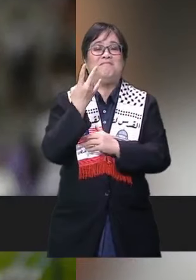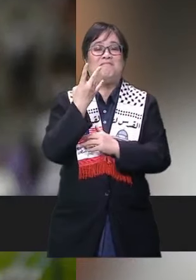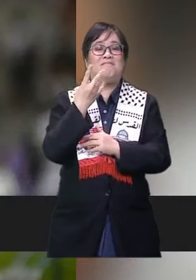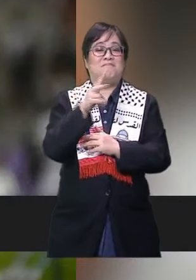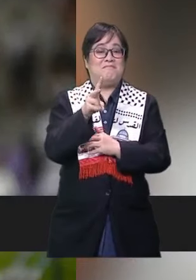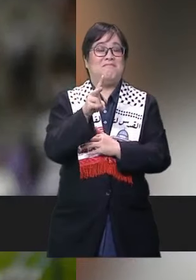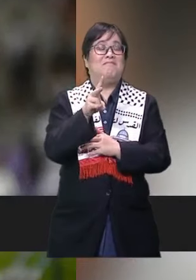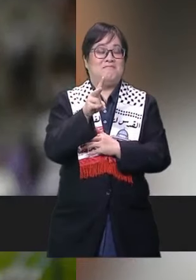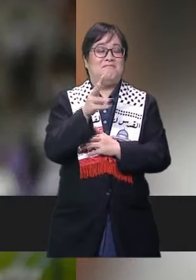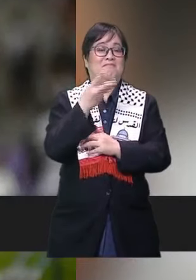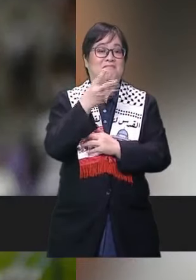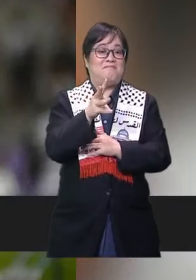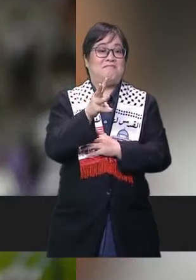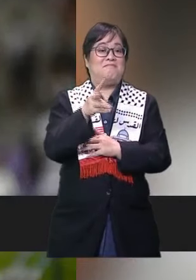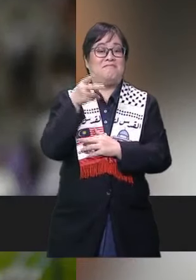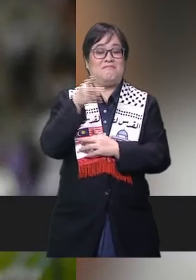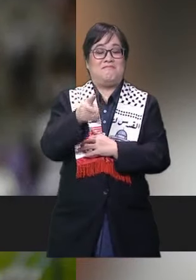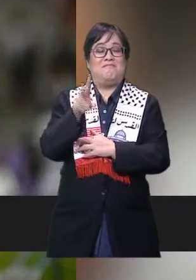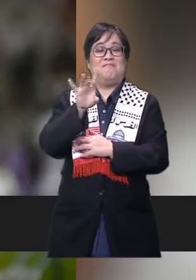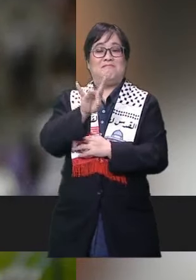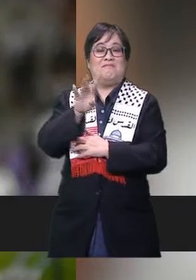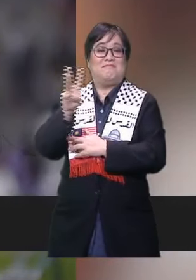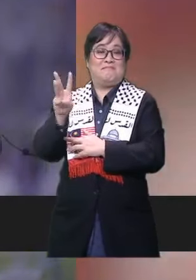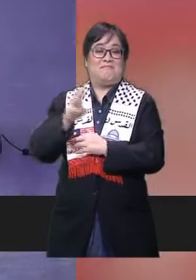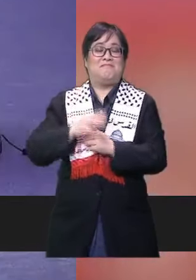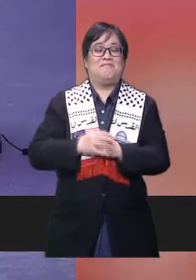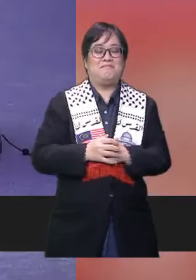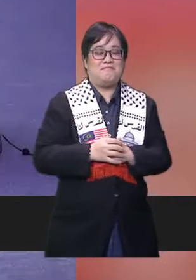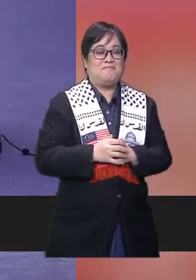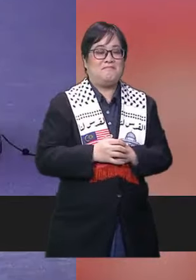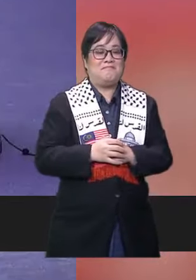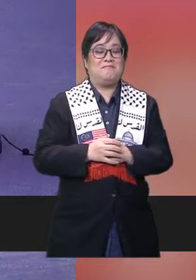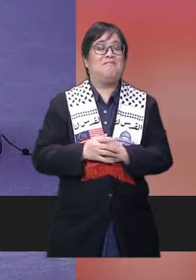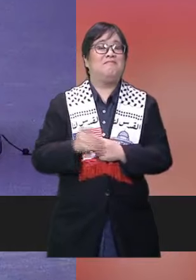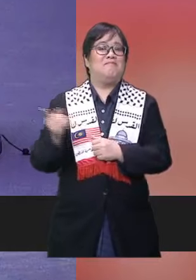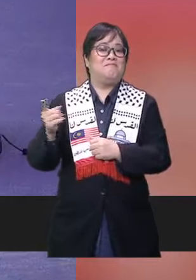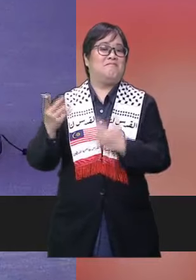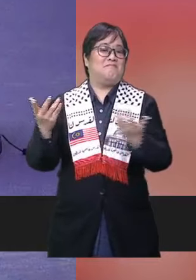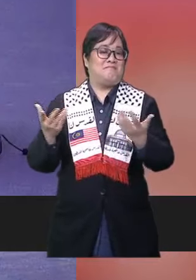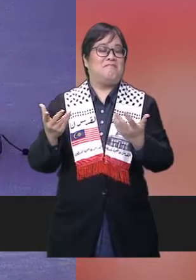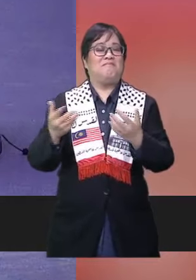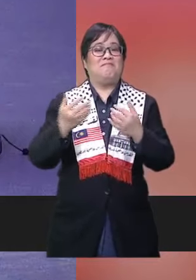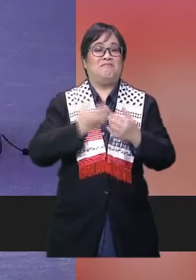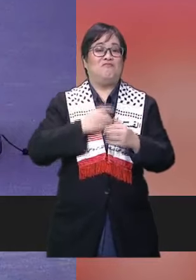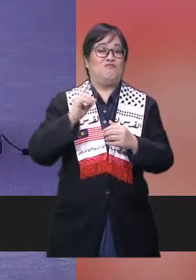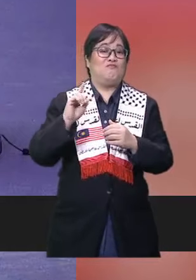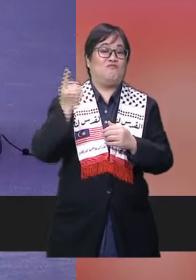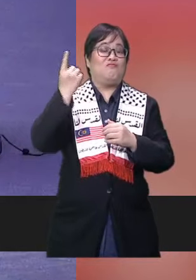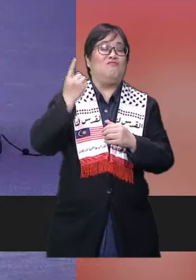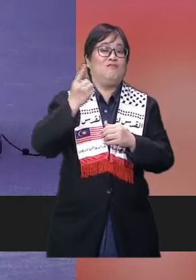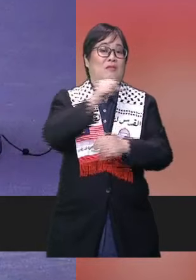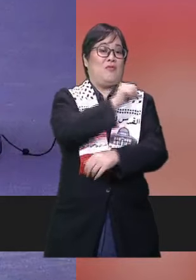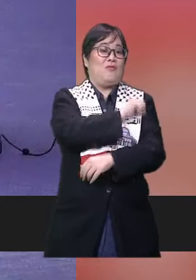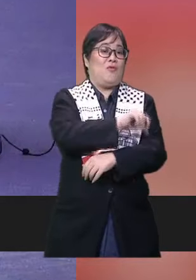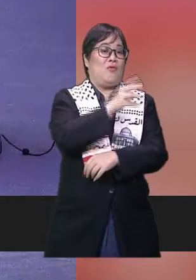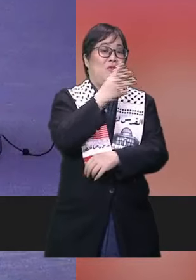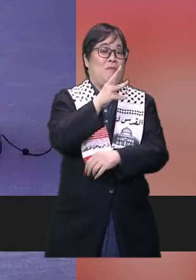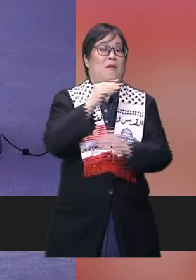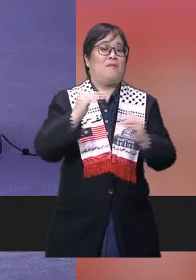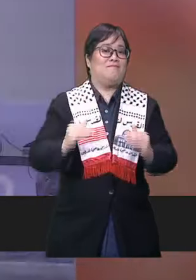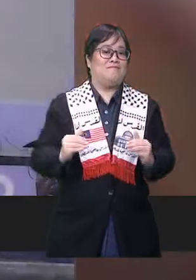lontaran terakhir sejauh 16.86 meter. Ia sekaligus menyaksikan pemenang emas Rio 2016 itu